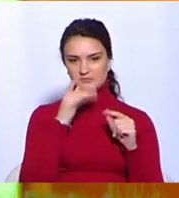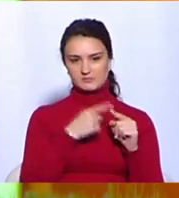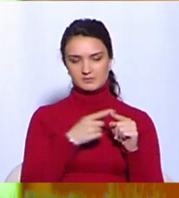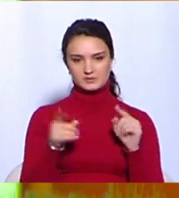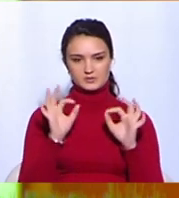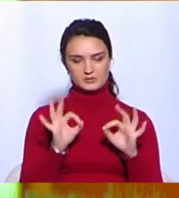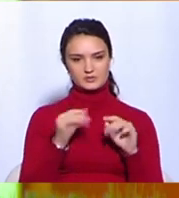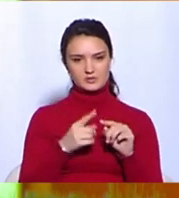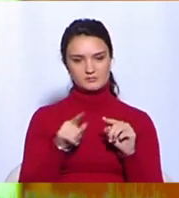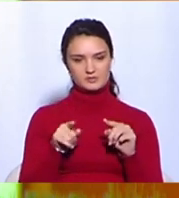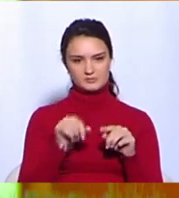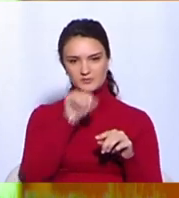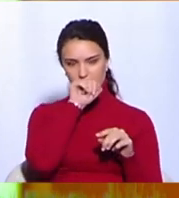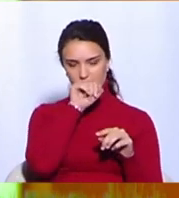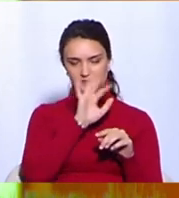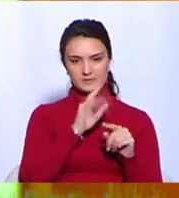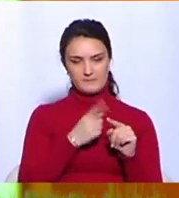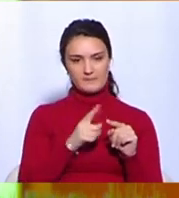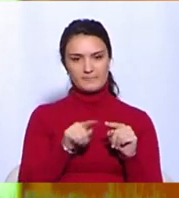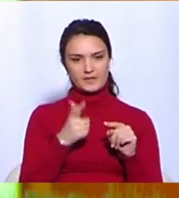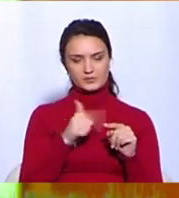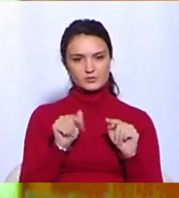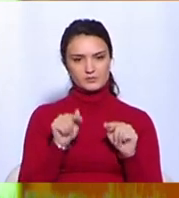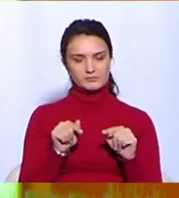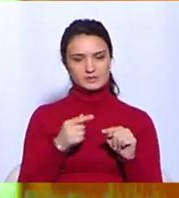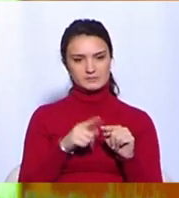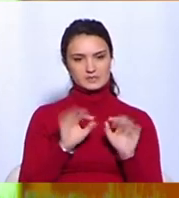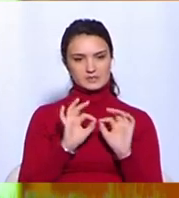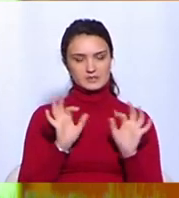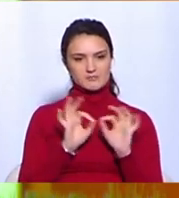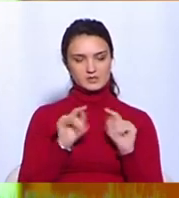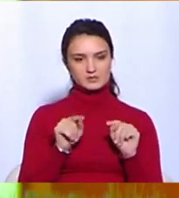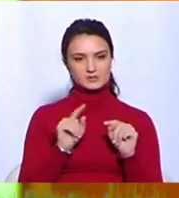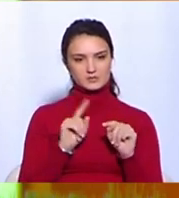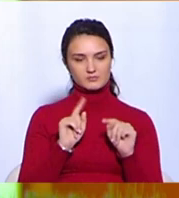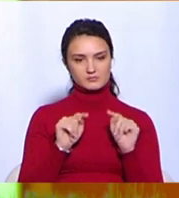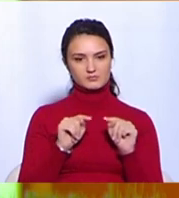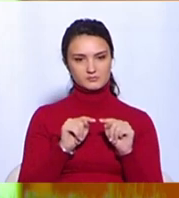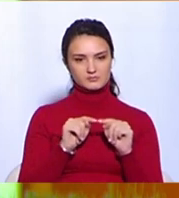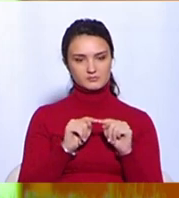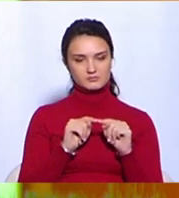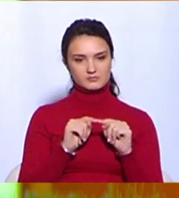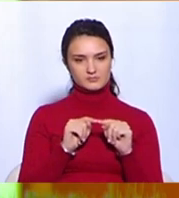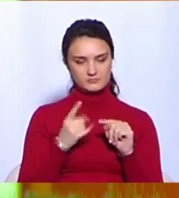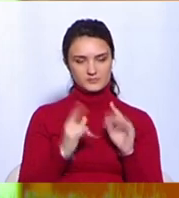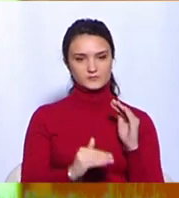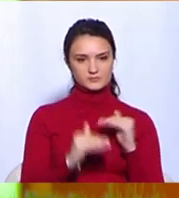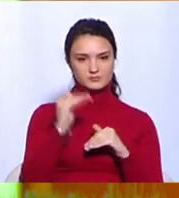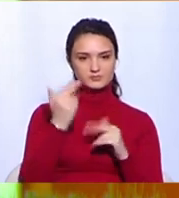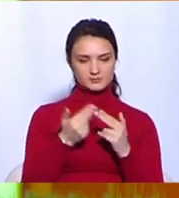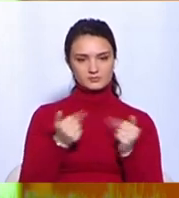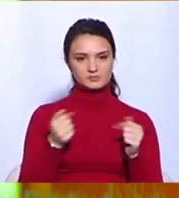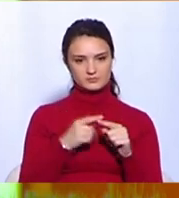მანძილზე სწორედ ამ რუბრიკის მეშვეობით, არა მარტო ამ რუბრიკის მეშვეობით, იმის თქმას, რომ დიახ, ჩვენ მოვდივართ ბავშვობიდან, მაგრამ